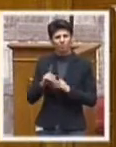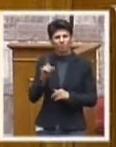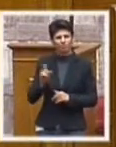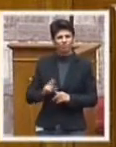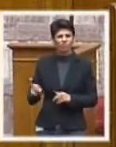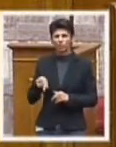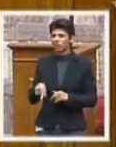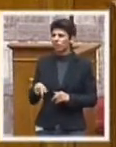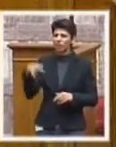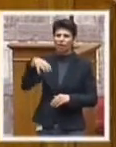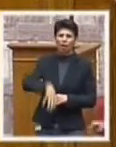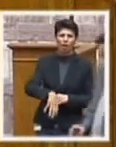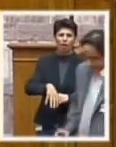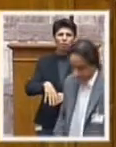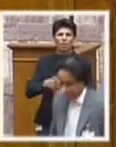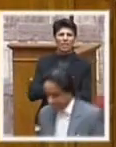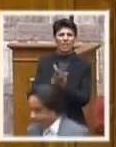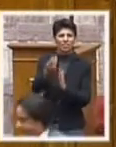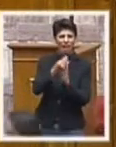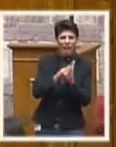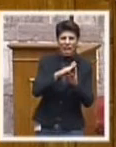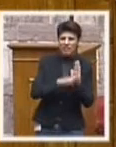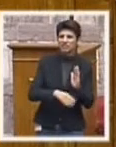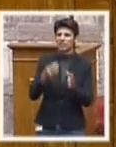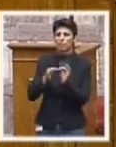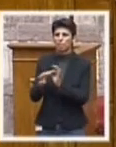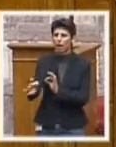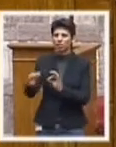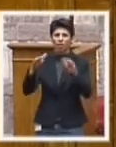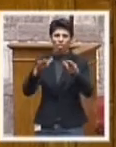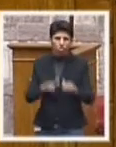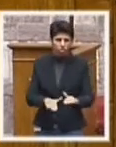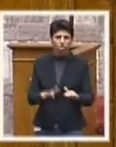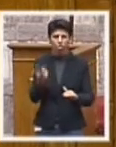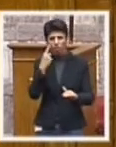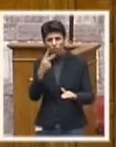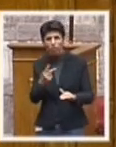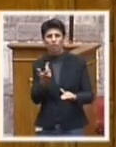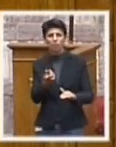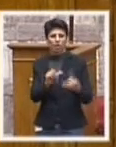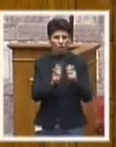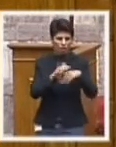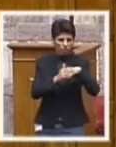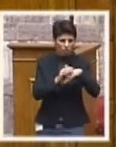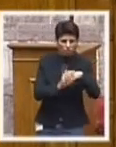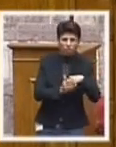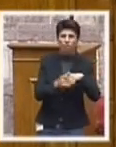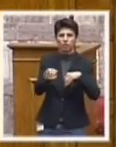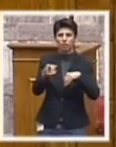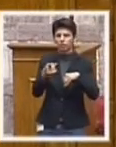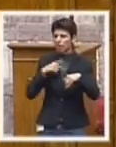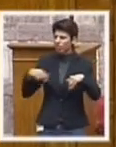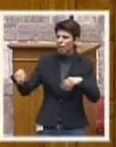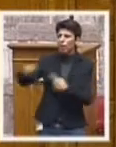ανήσυχη εποχή, όπου η εξαθλίωση των ηθικών αξιών και του μέτρου κάνουν έντονη την παρουσία τους, η δύναμη της οικογενειακής θαλπορής αλλά και η προστασία των